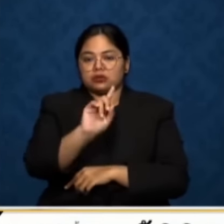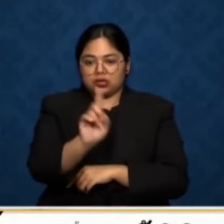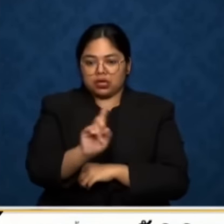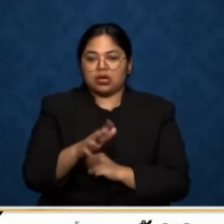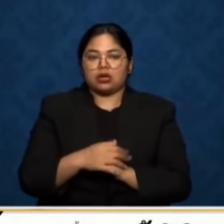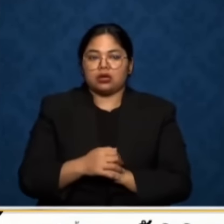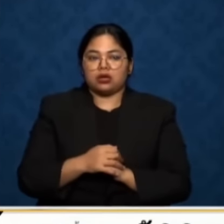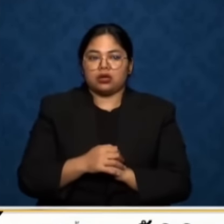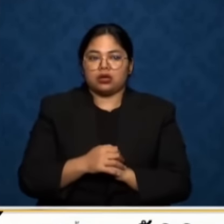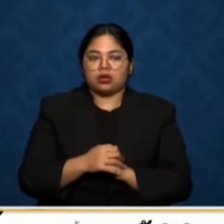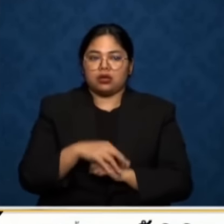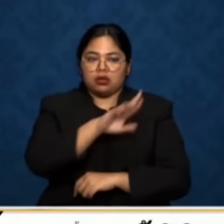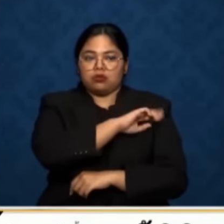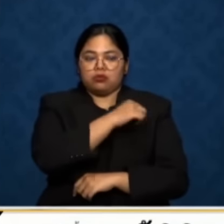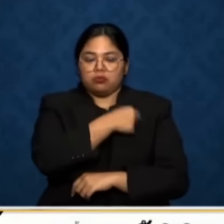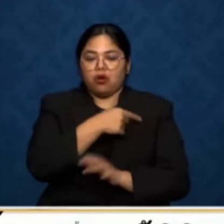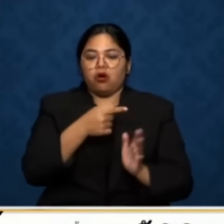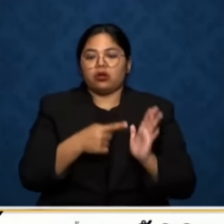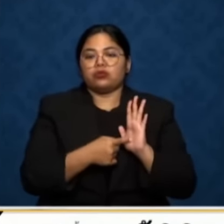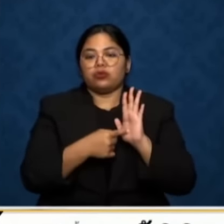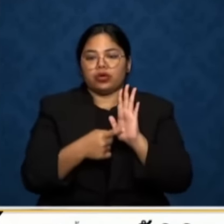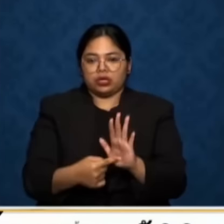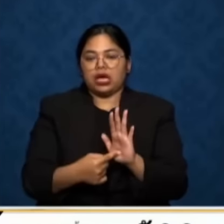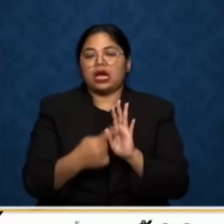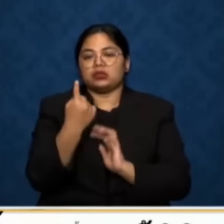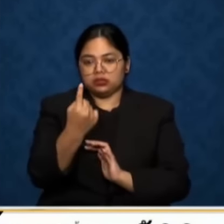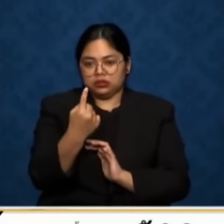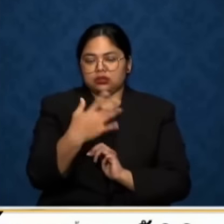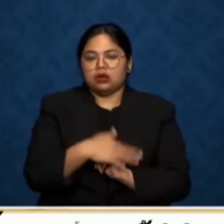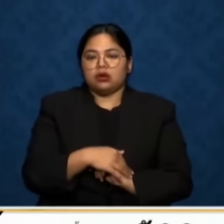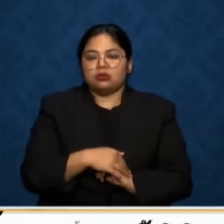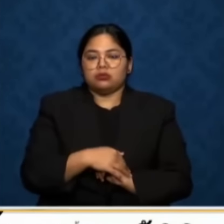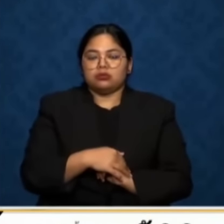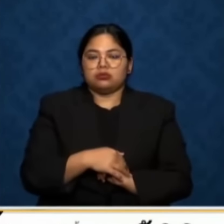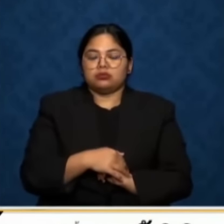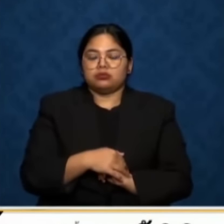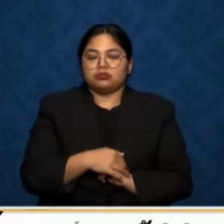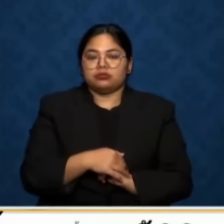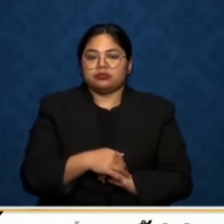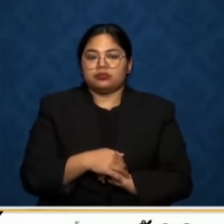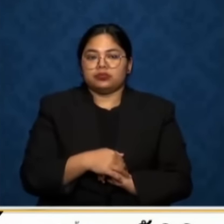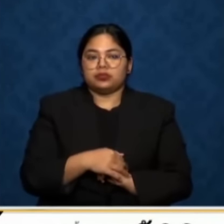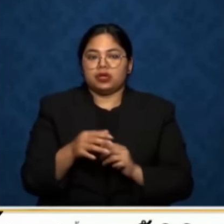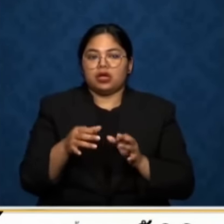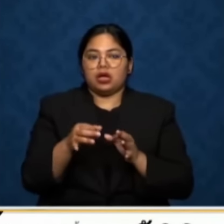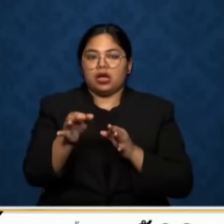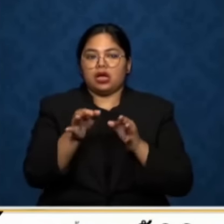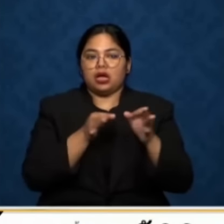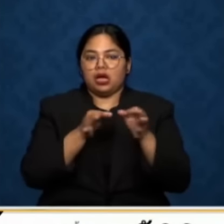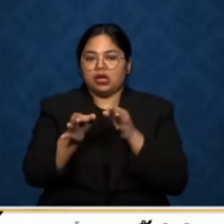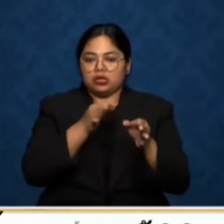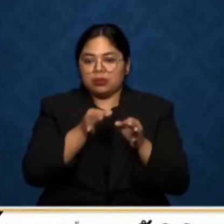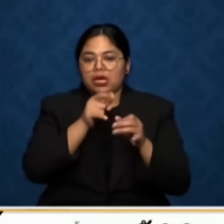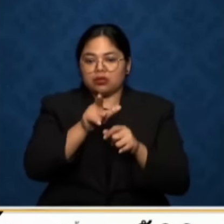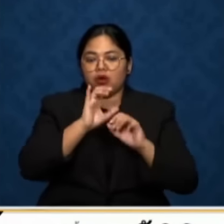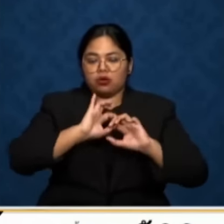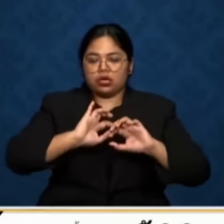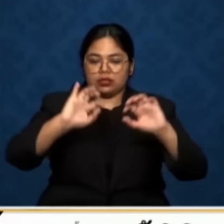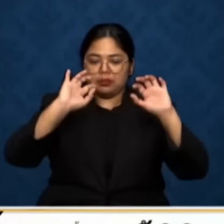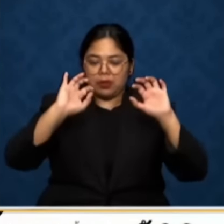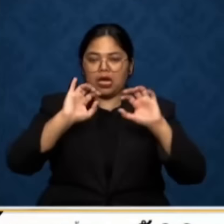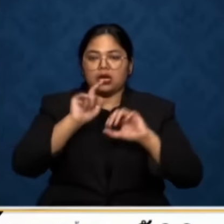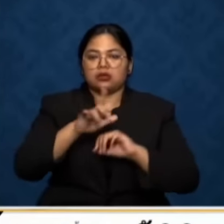เนี่ยยกเคสเดียวมาเพื่อที่จะเสนอชี้แนะต่อรัฐบาลนะคะซึ่งดิฉันคิดว่